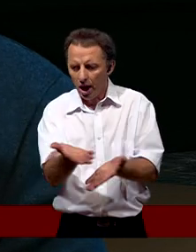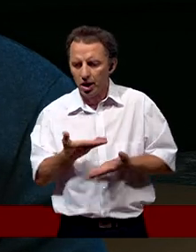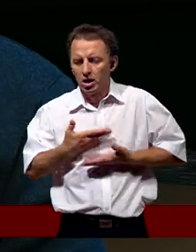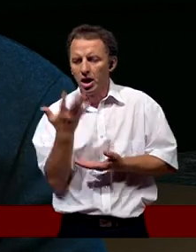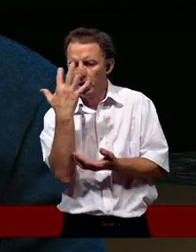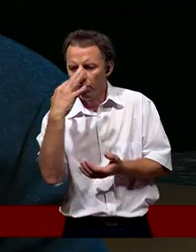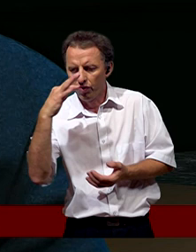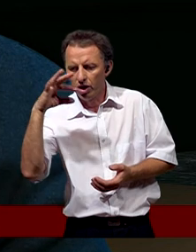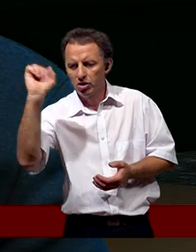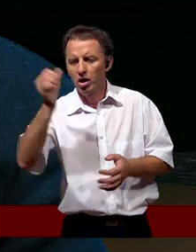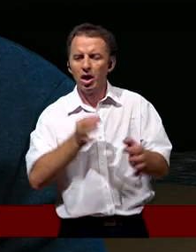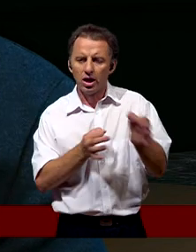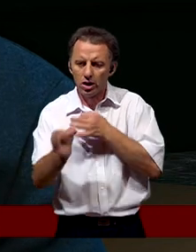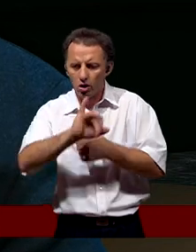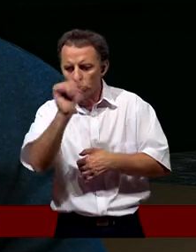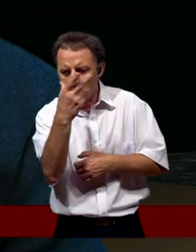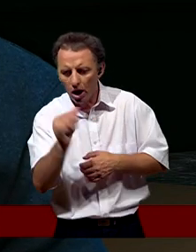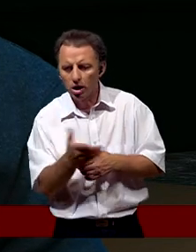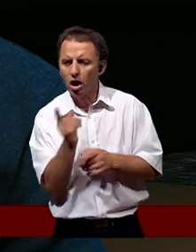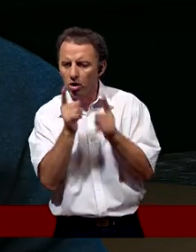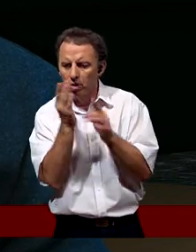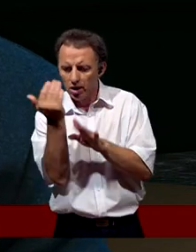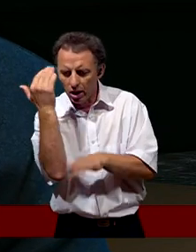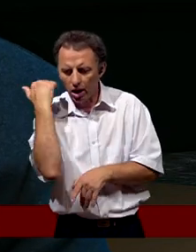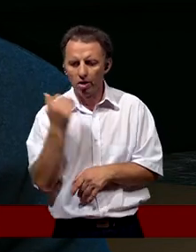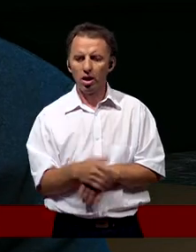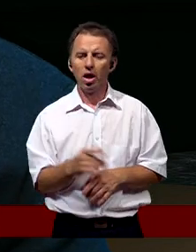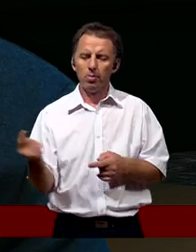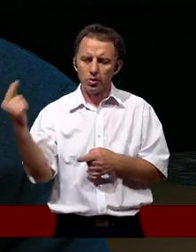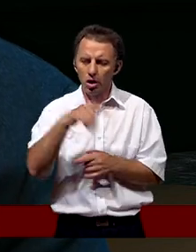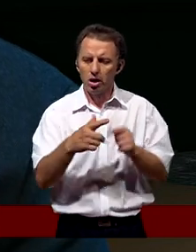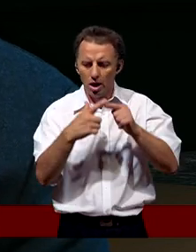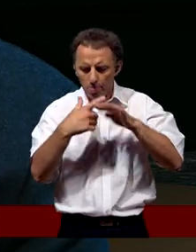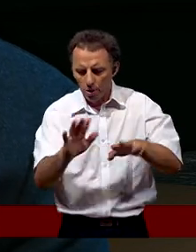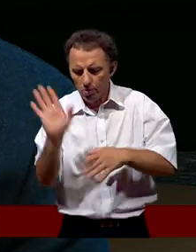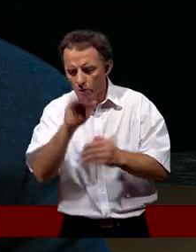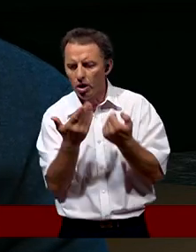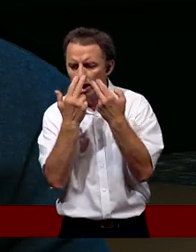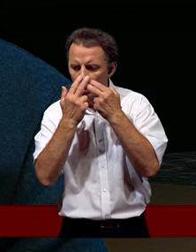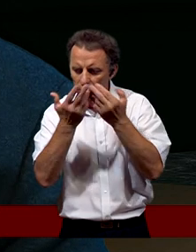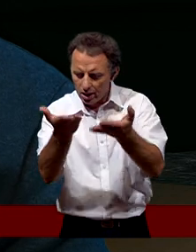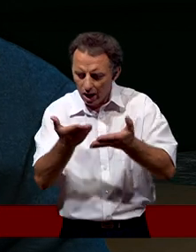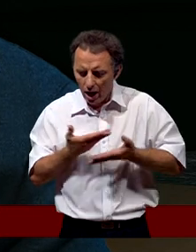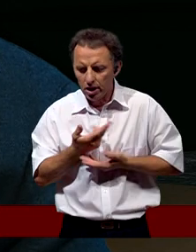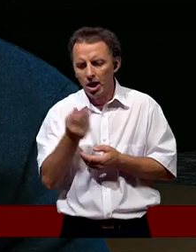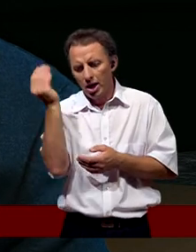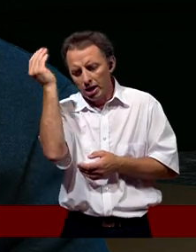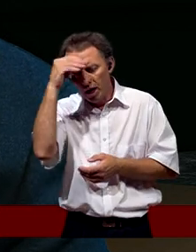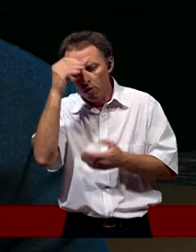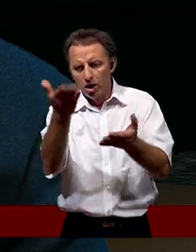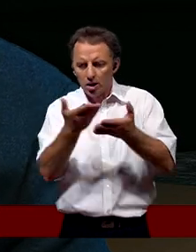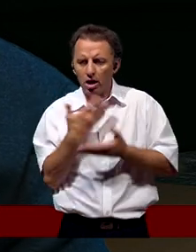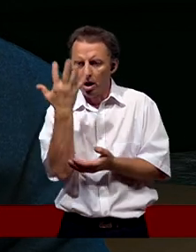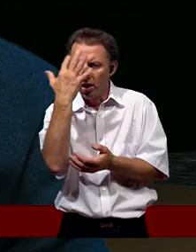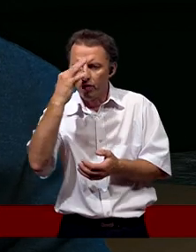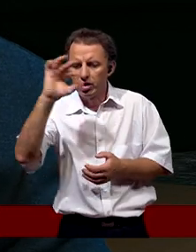zwycięstwo. Historię Jonasza omawialiśmy niedawno, prawda? Przychodzi jakiś moment, że Pan Bóg daje taką naukę, daje zwycięstwo,